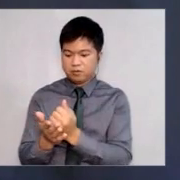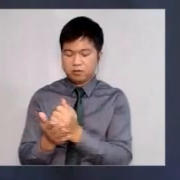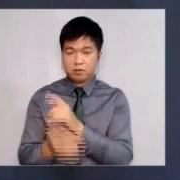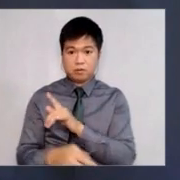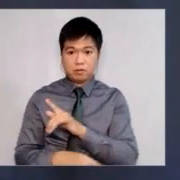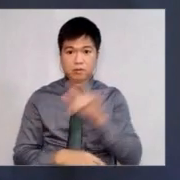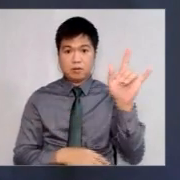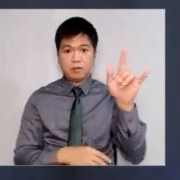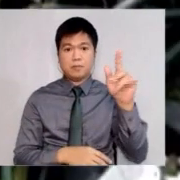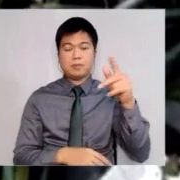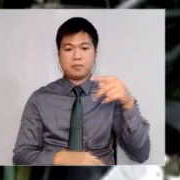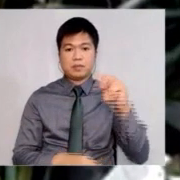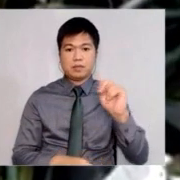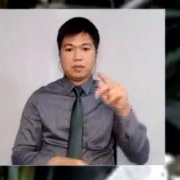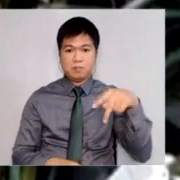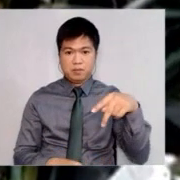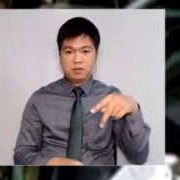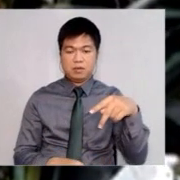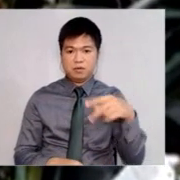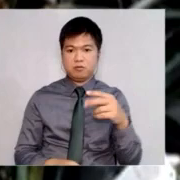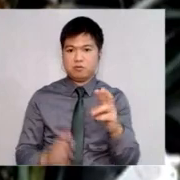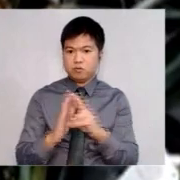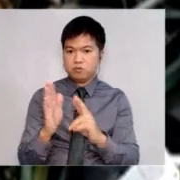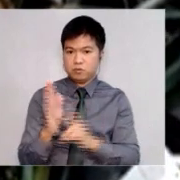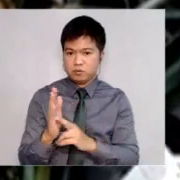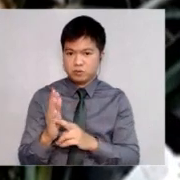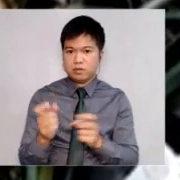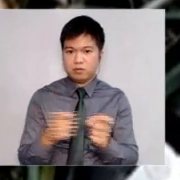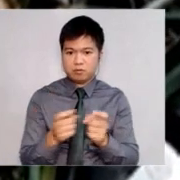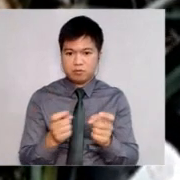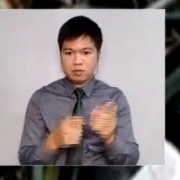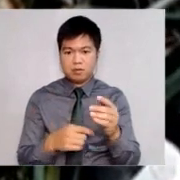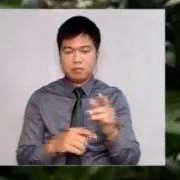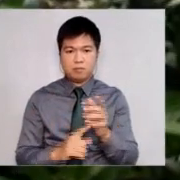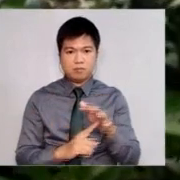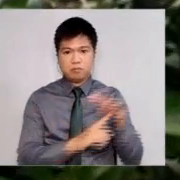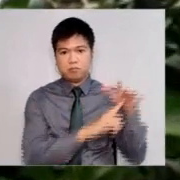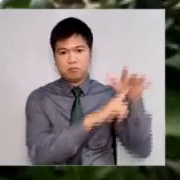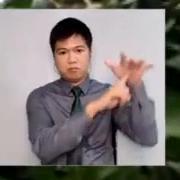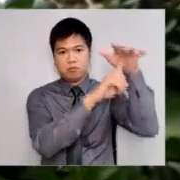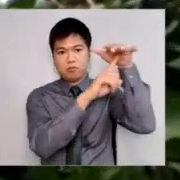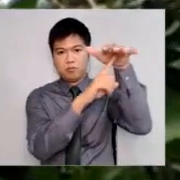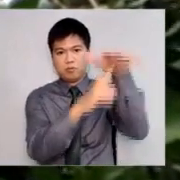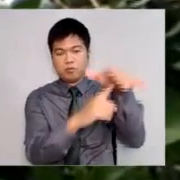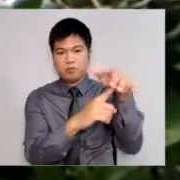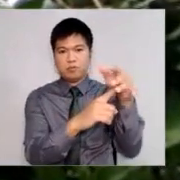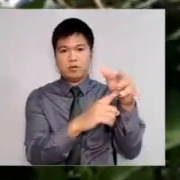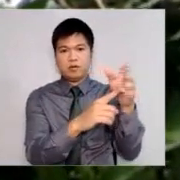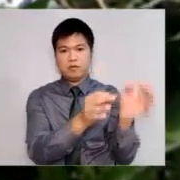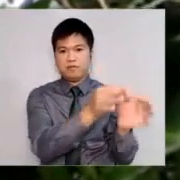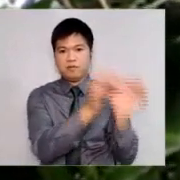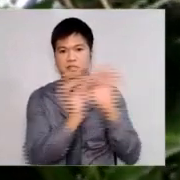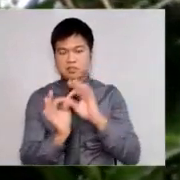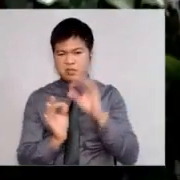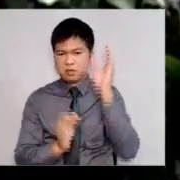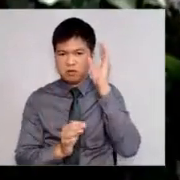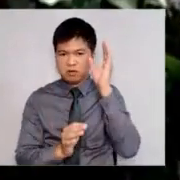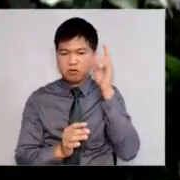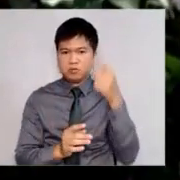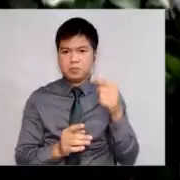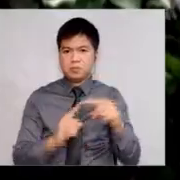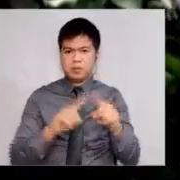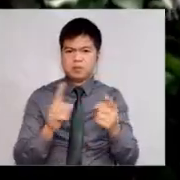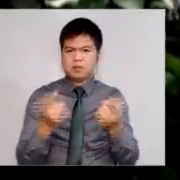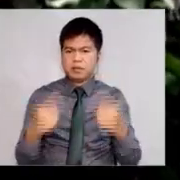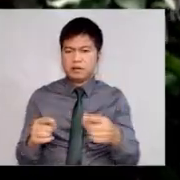and regulations. Papunta sana sa Balisin ang chopper para sunduin si Carlos nang mag-crash ito sa Quezon Province.